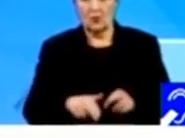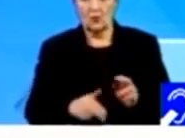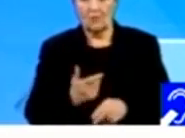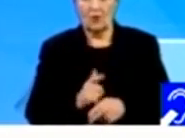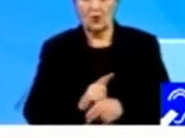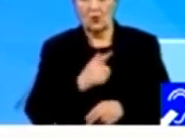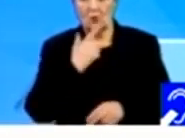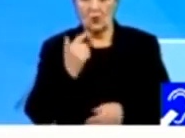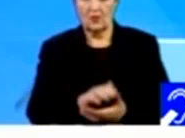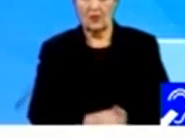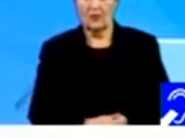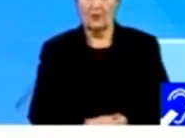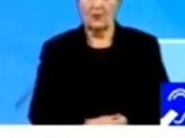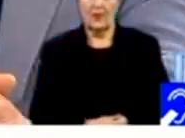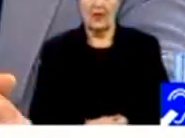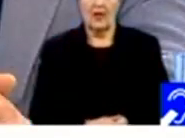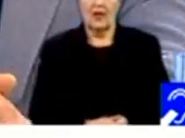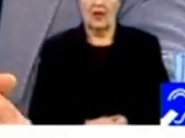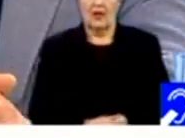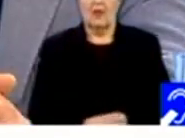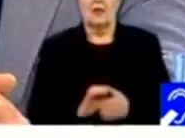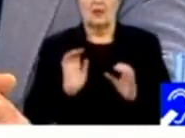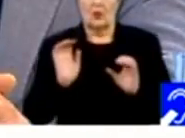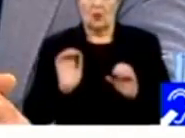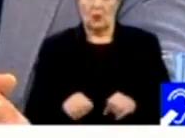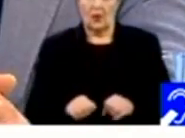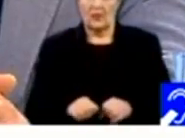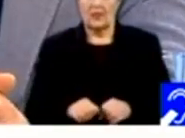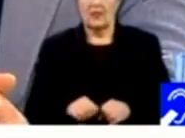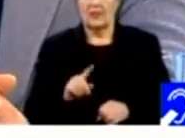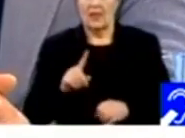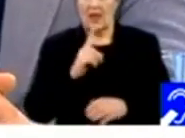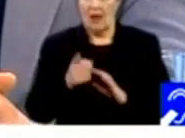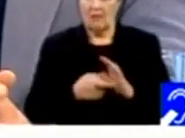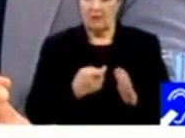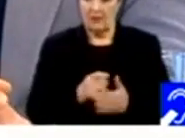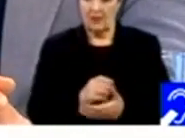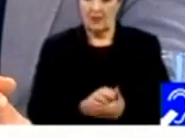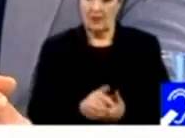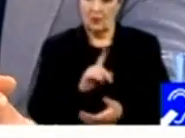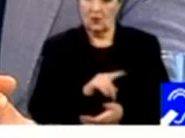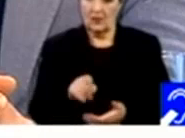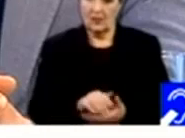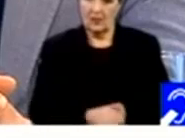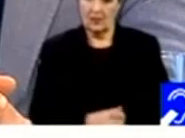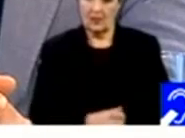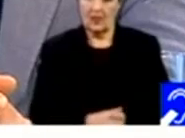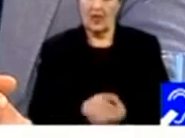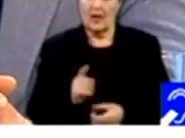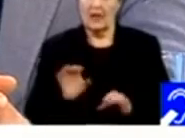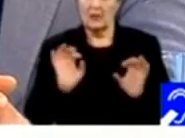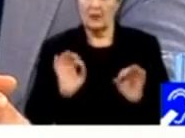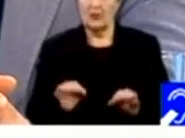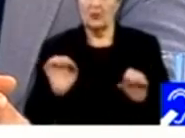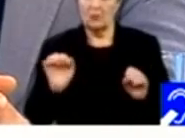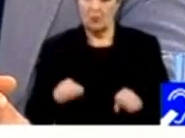foarte multe, zeci. Dar un ales local poate afla din timp despre eliberarea unei autorizații sau alta? În principiu poate,